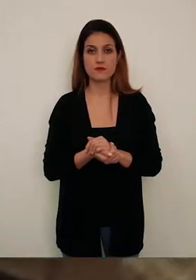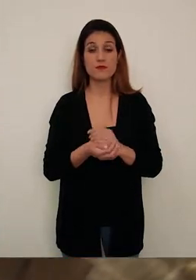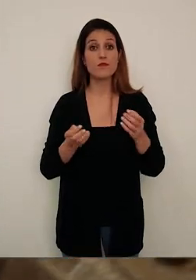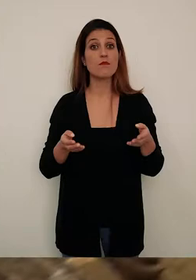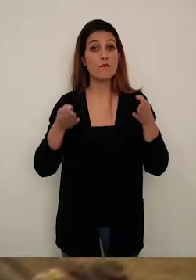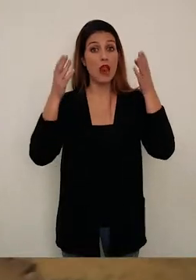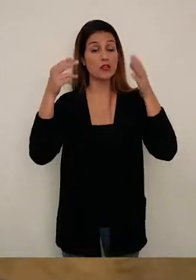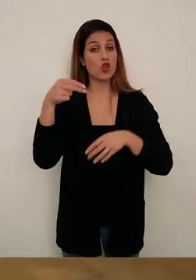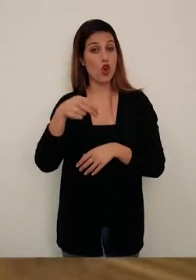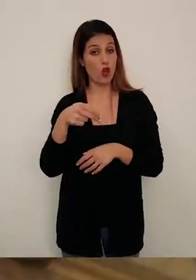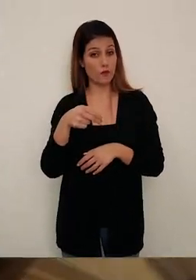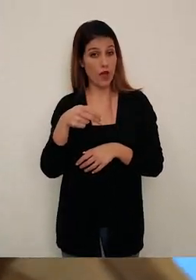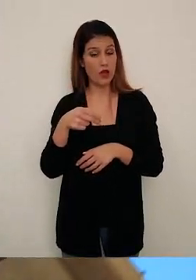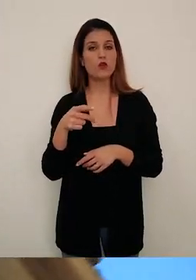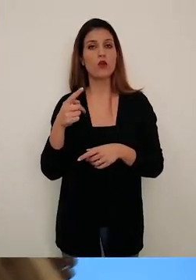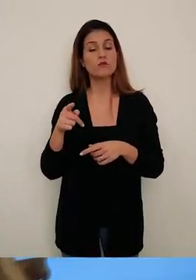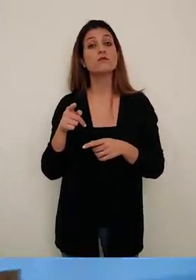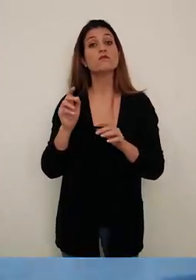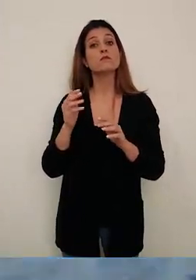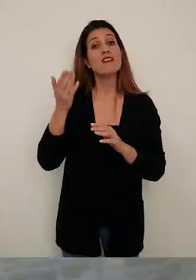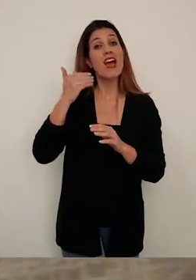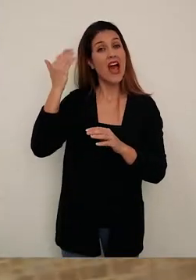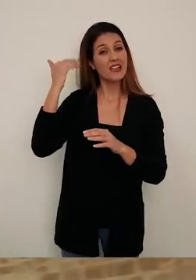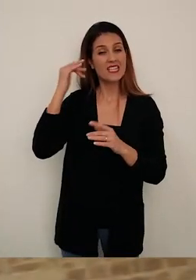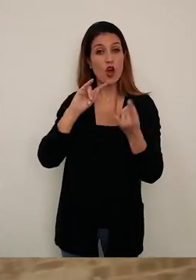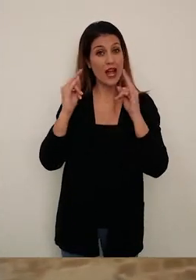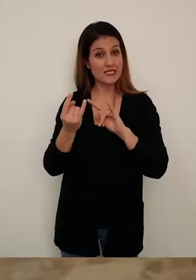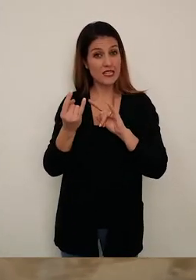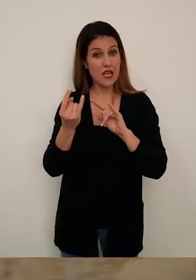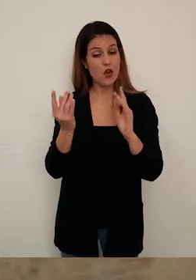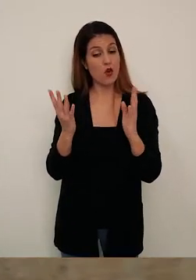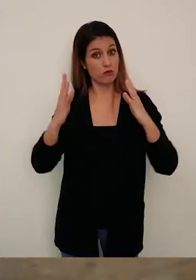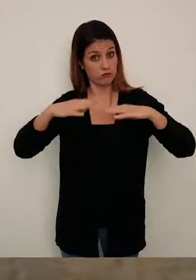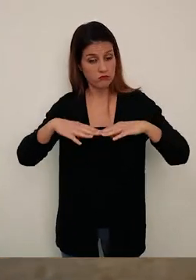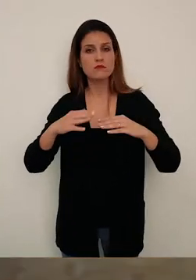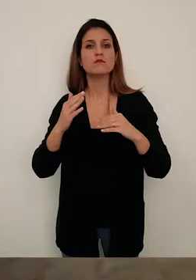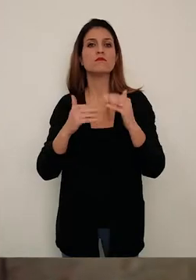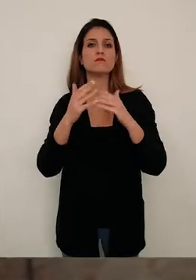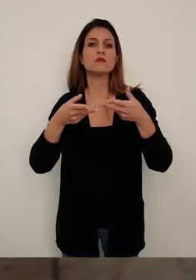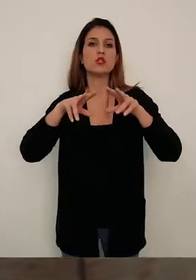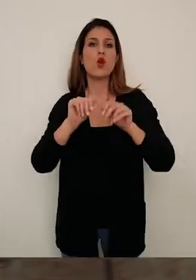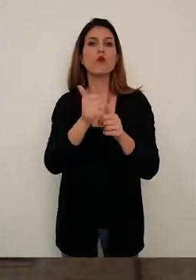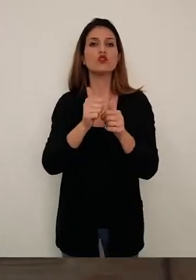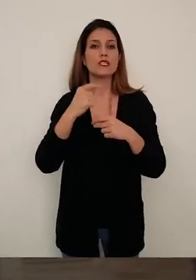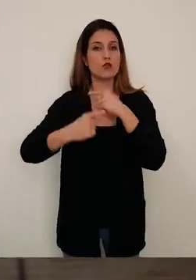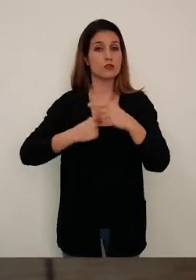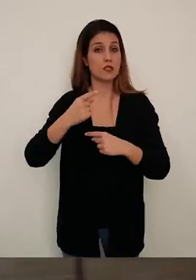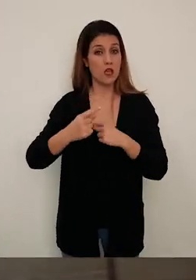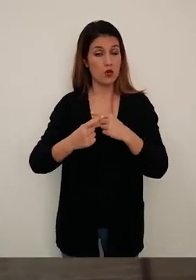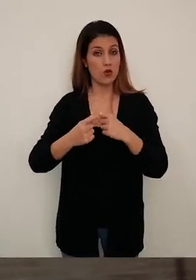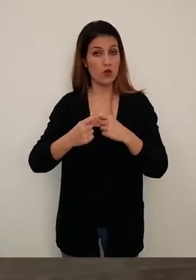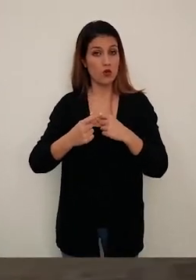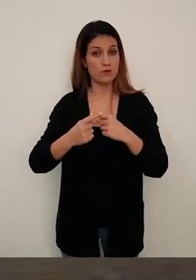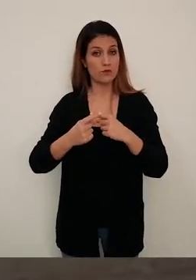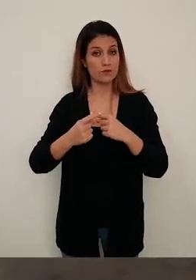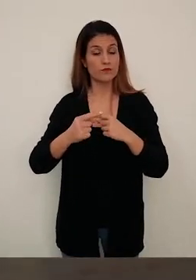Il Palazzo Normanno sorse sulle macerie di un antico castello ricostruito nell'XI secolo. Le